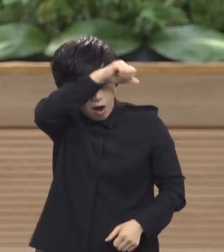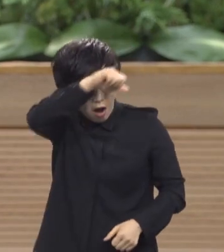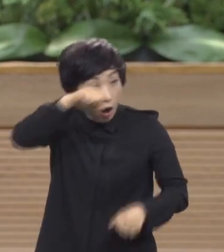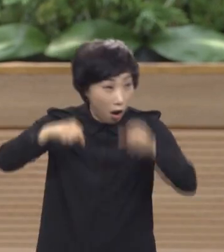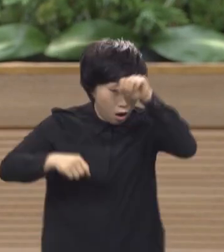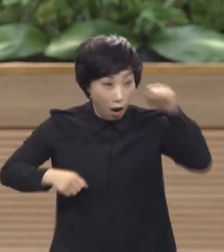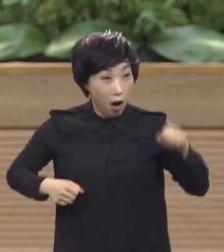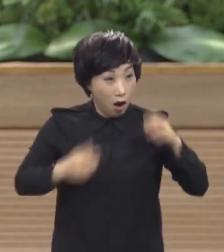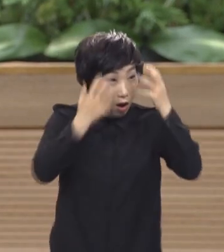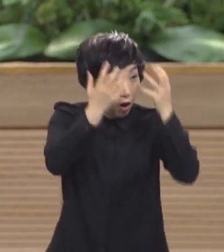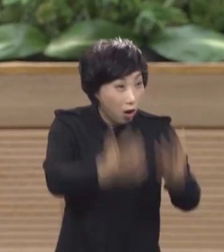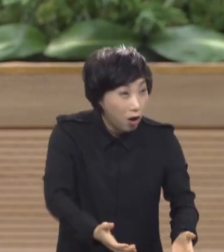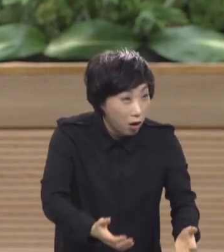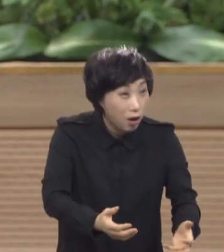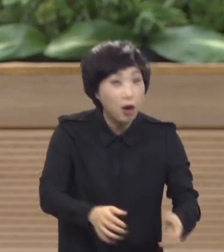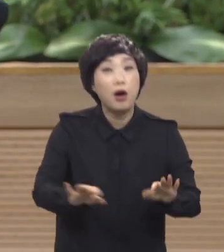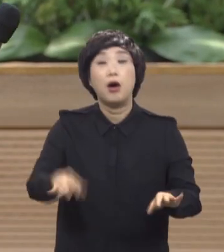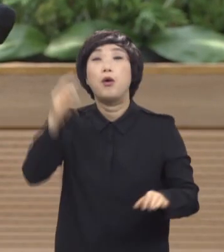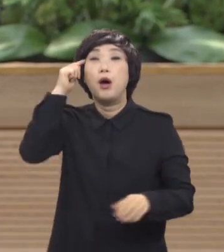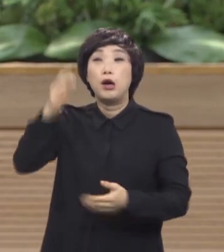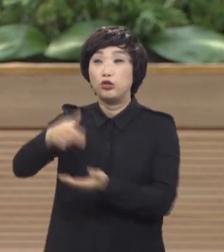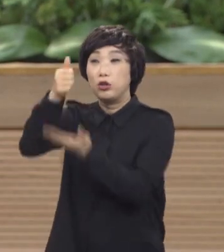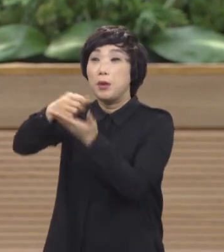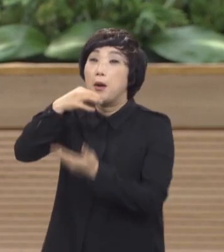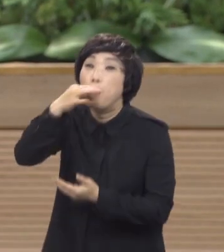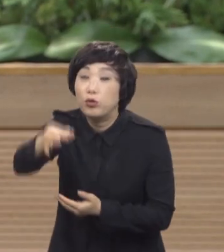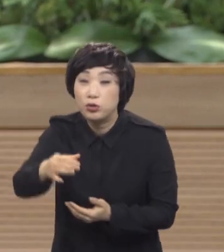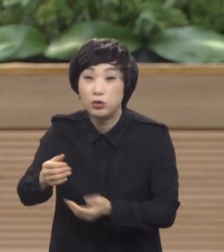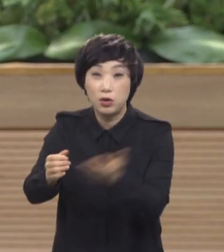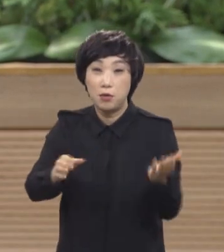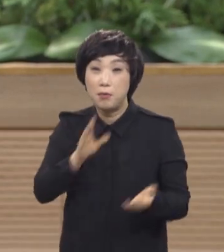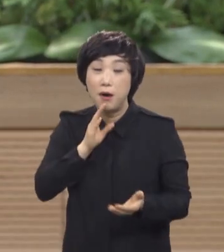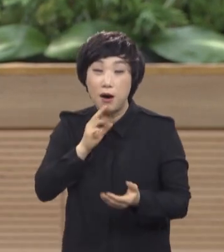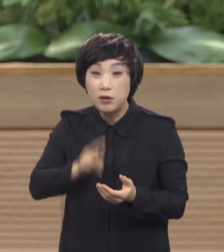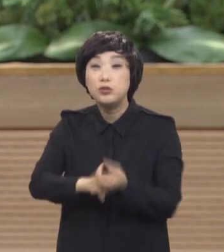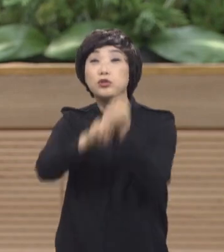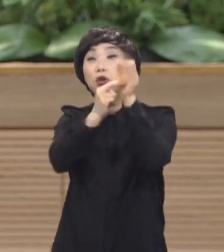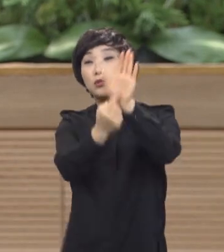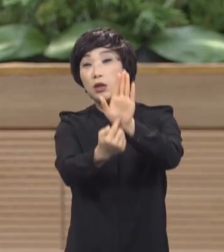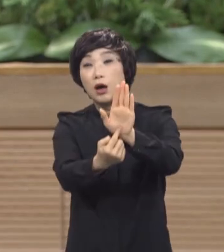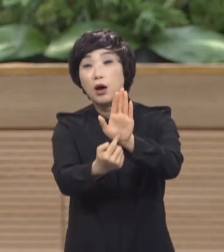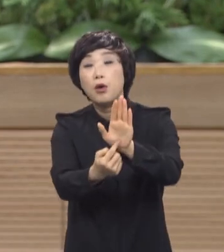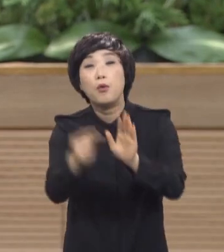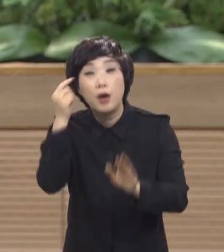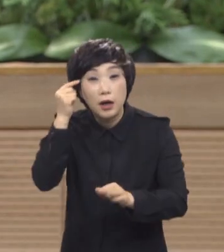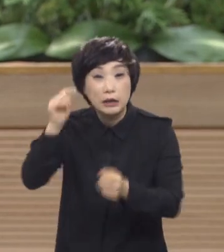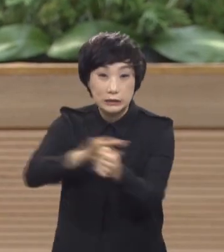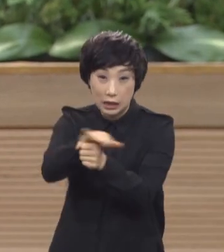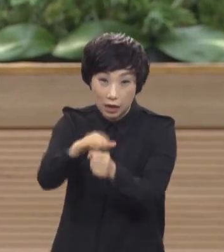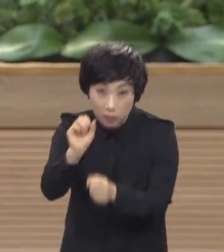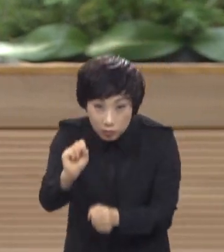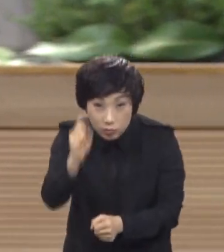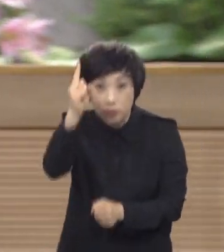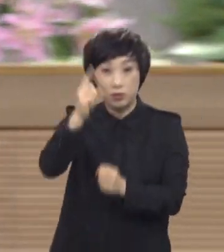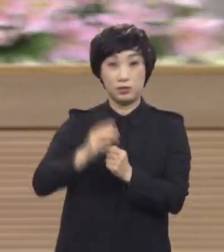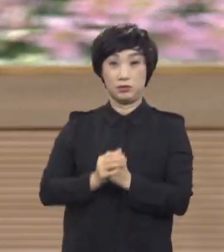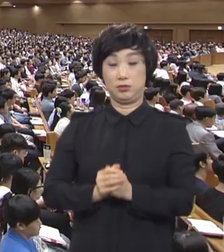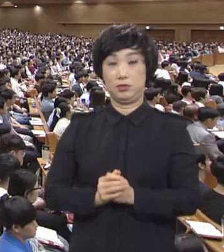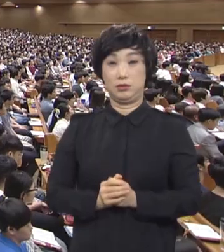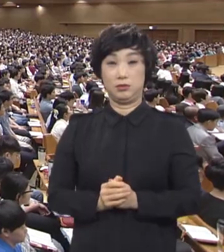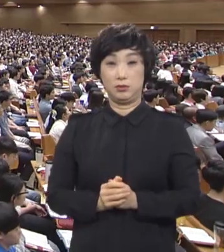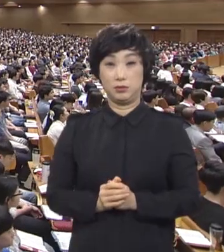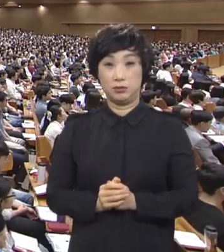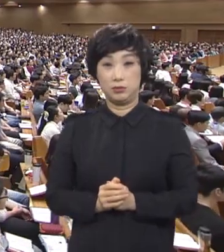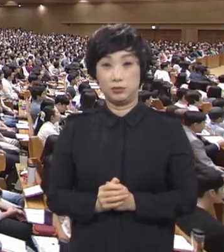목소리 속에 이 위대한 어마어마한 이적은 곧 사랑해서 터져나왔다 이 말입니다